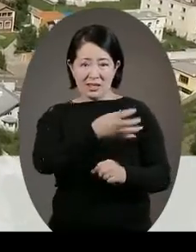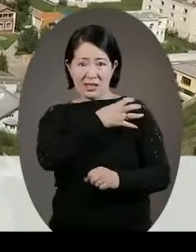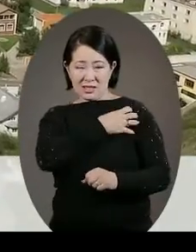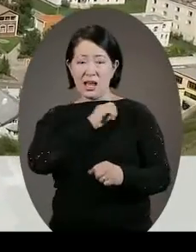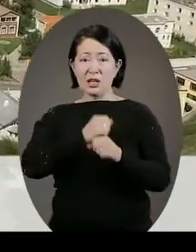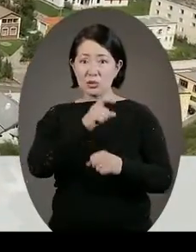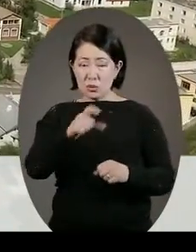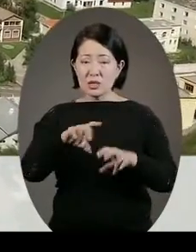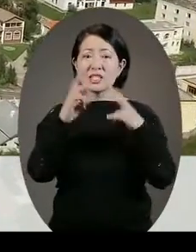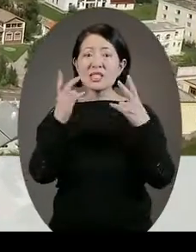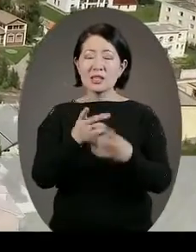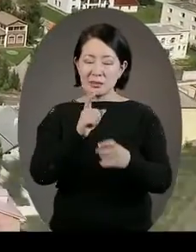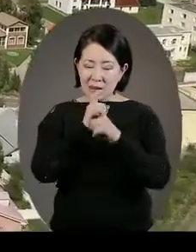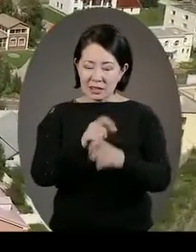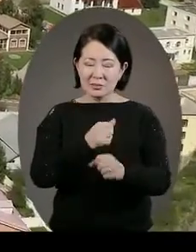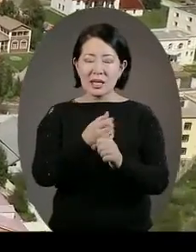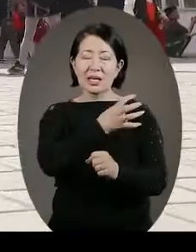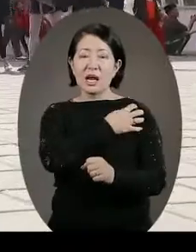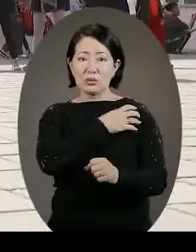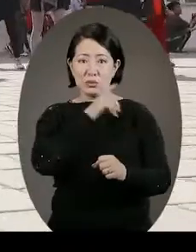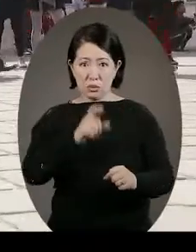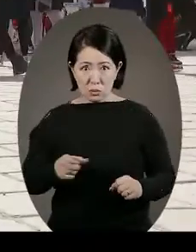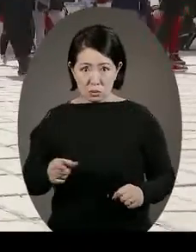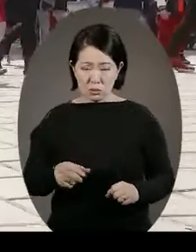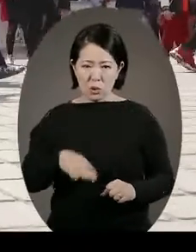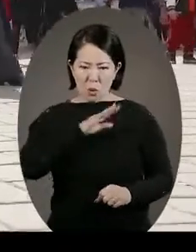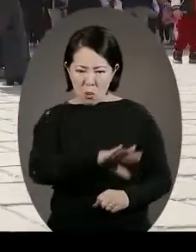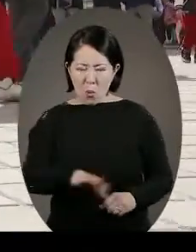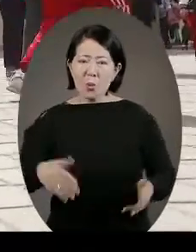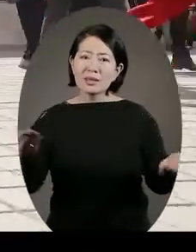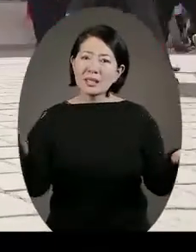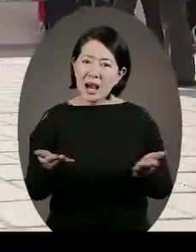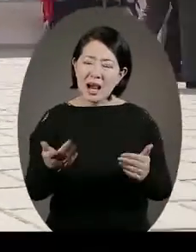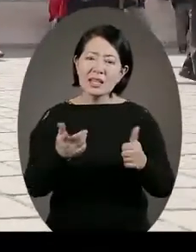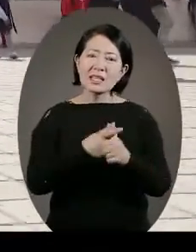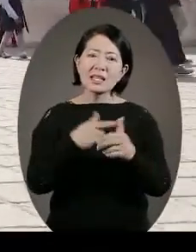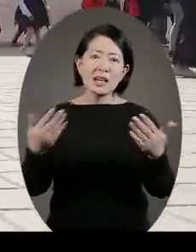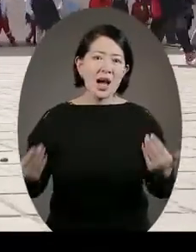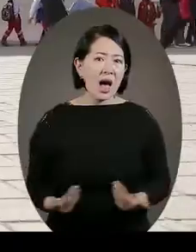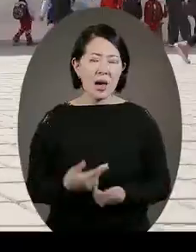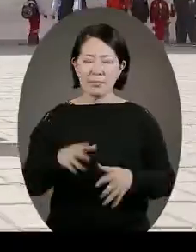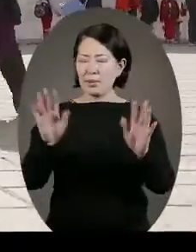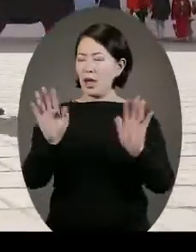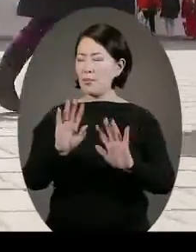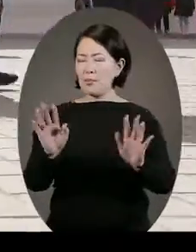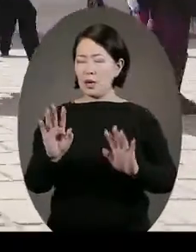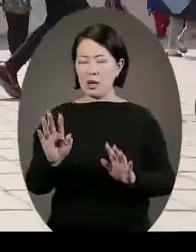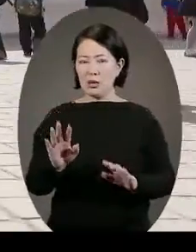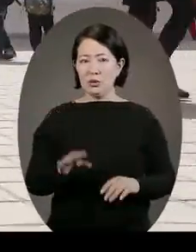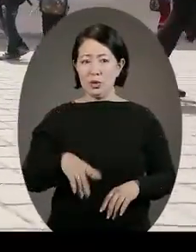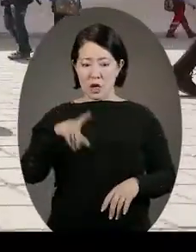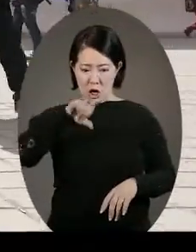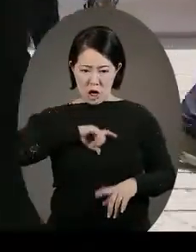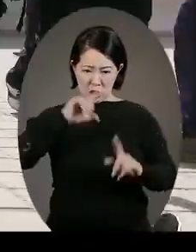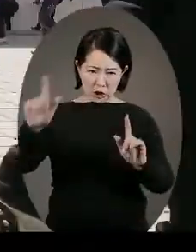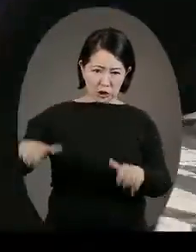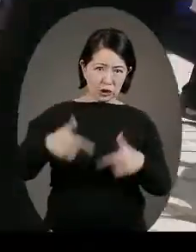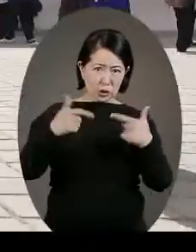ажилтан, нийгмийн халамж хариуцсан ажилтан. Хүүхэд хаана хинтээ амьдарч байгаагаас үл хамааран эрхэн